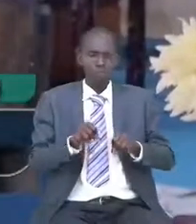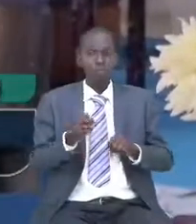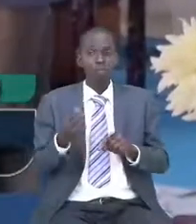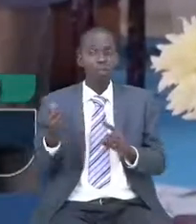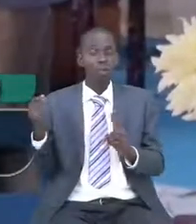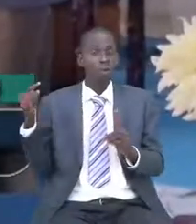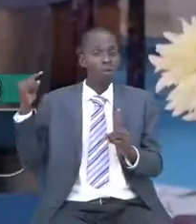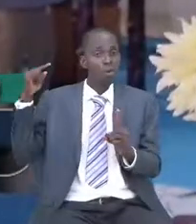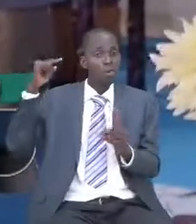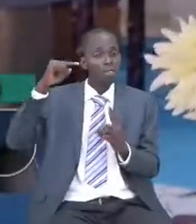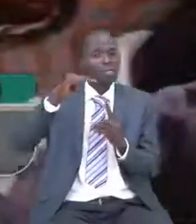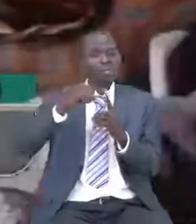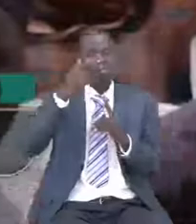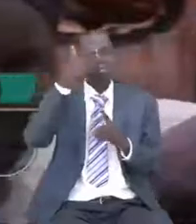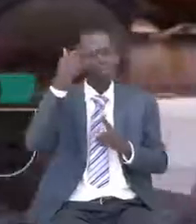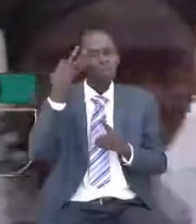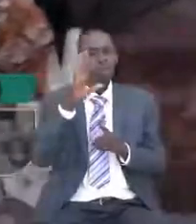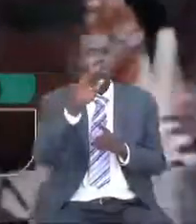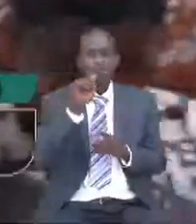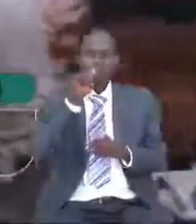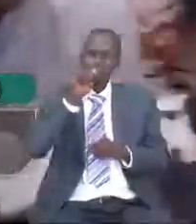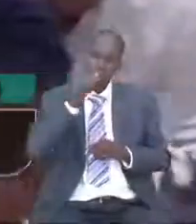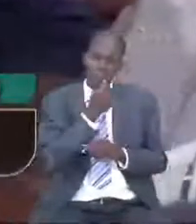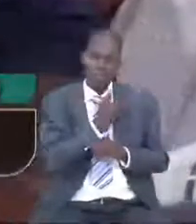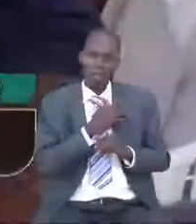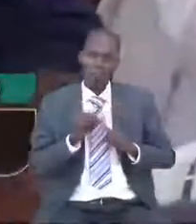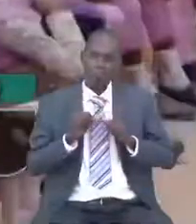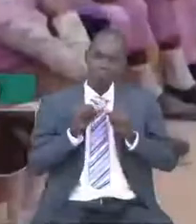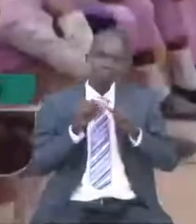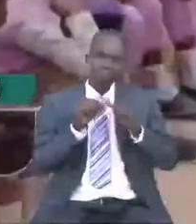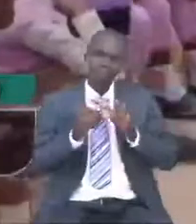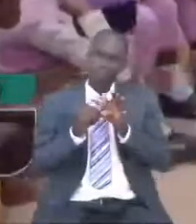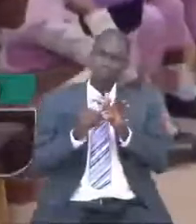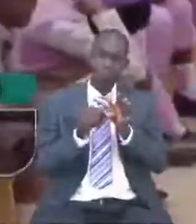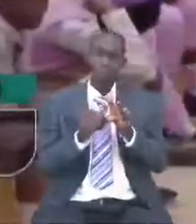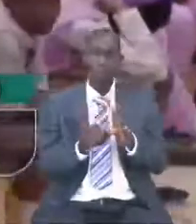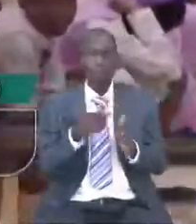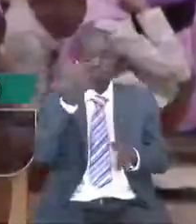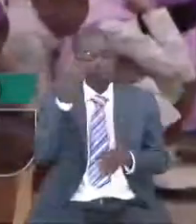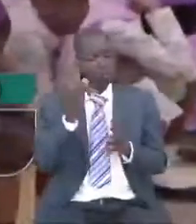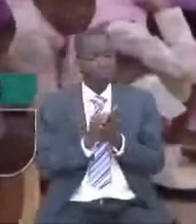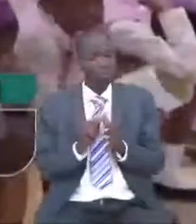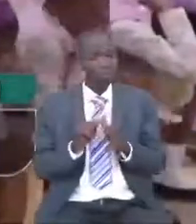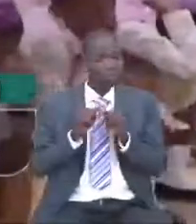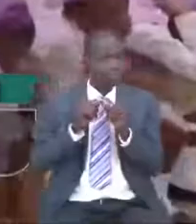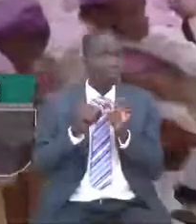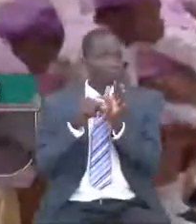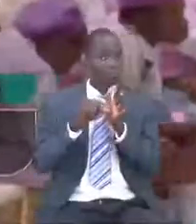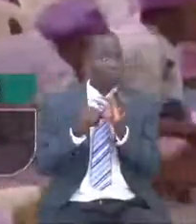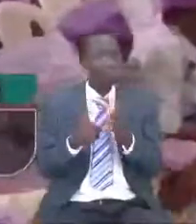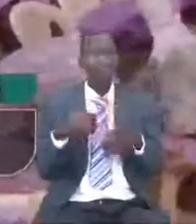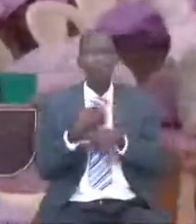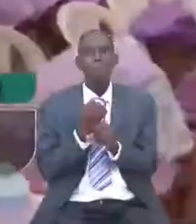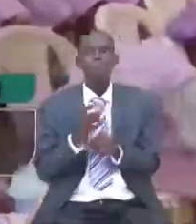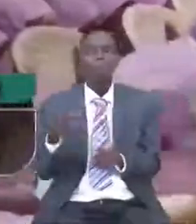ce que, à cause de la persévérance, et cette persévérance vous